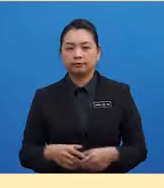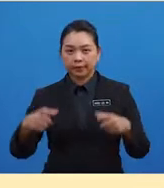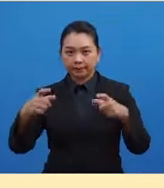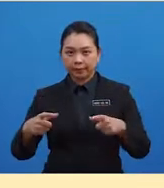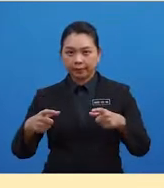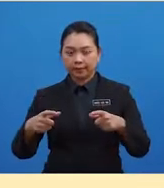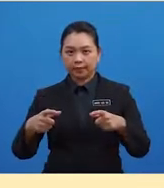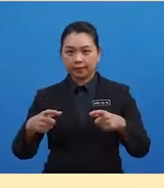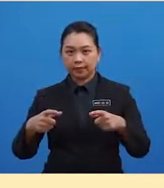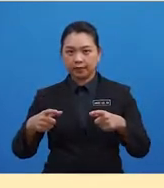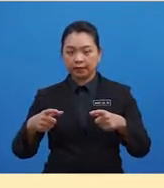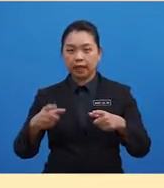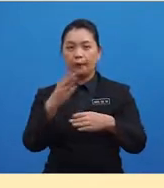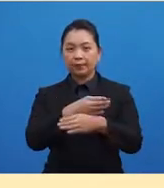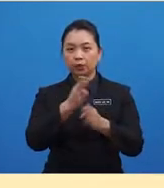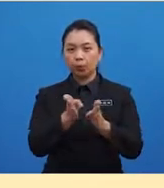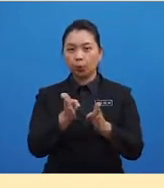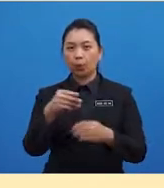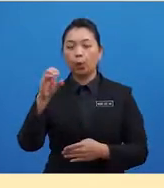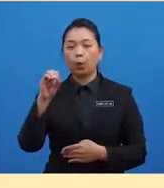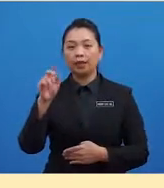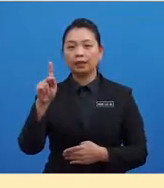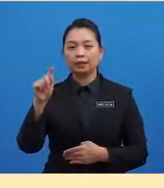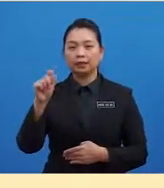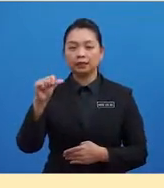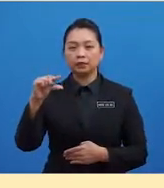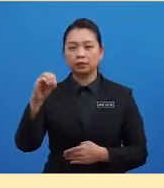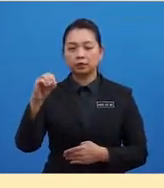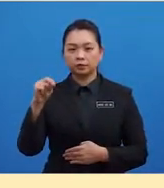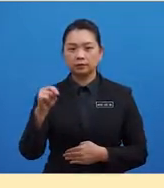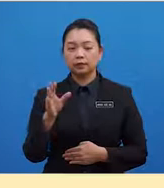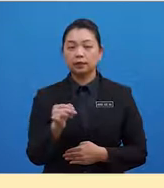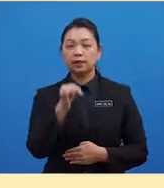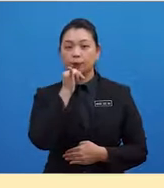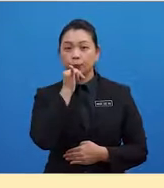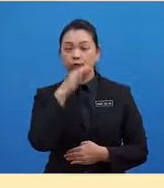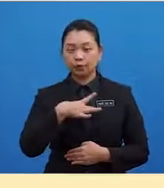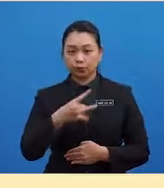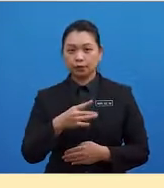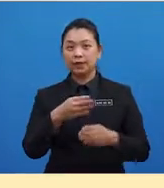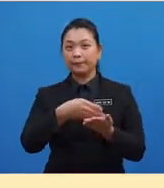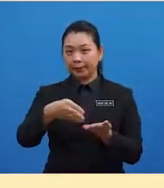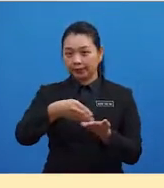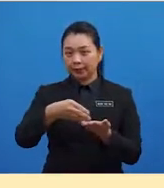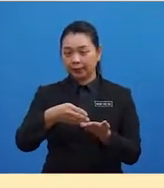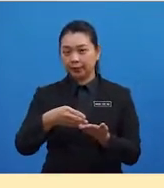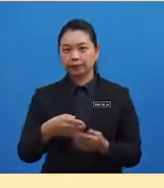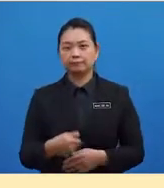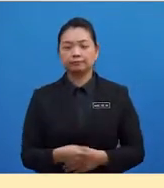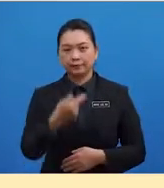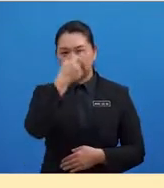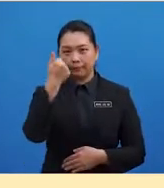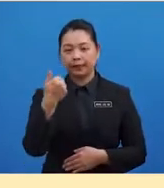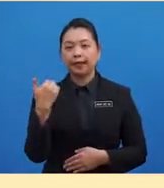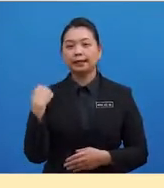mempunyai bentuk poligon oktagon. Biasanya ibu suka membeli bentuk pinggan sebegini sebab